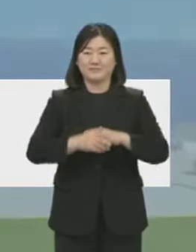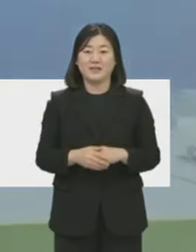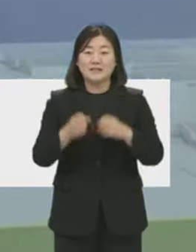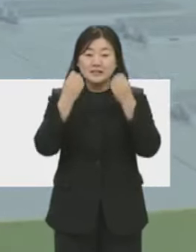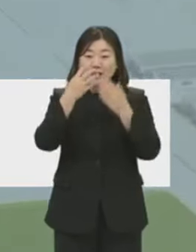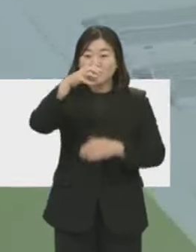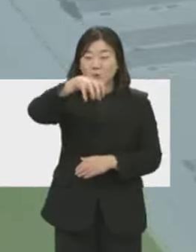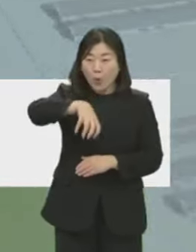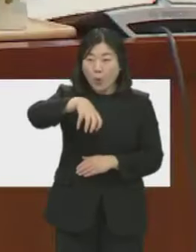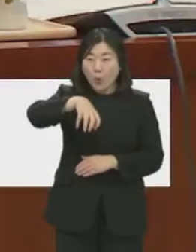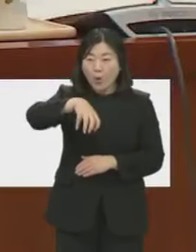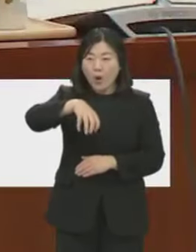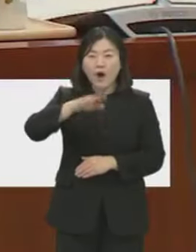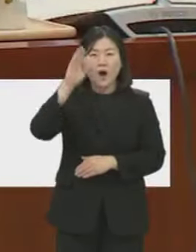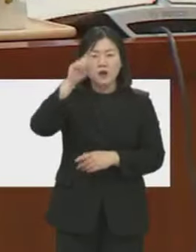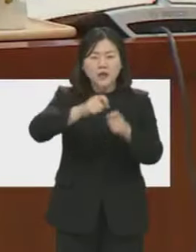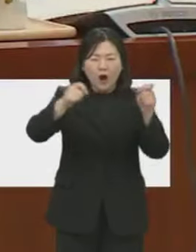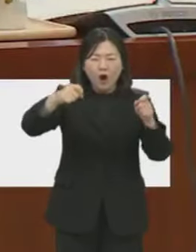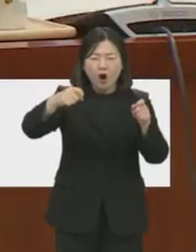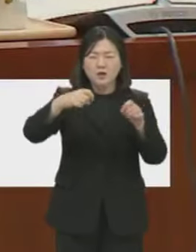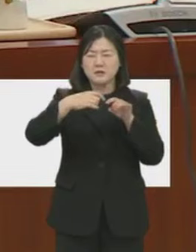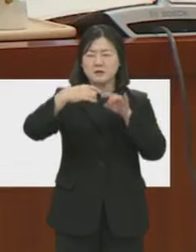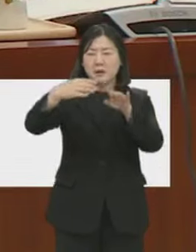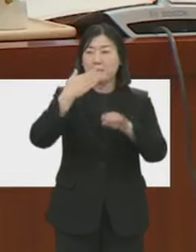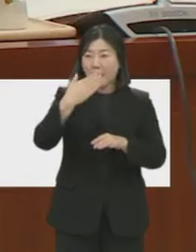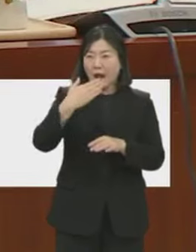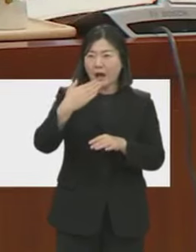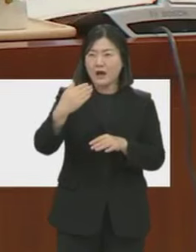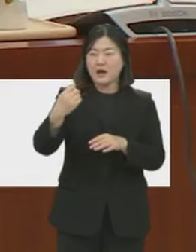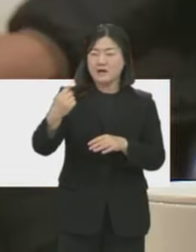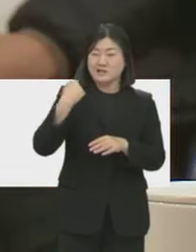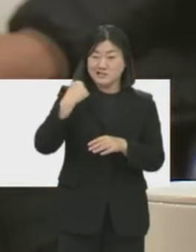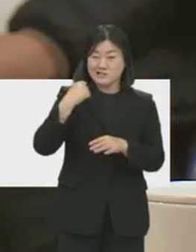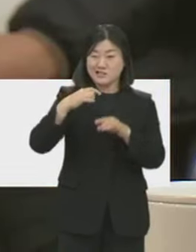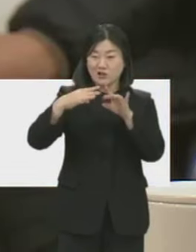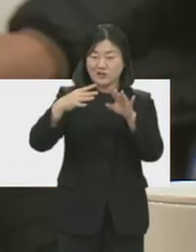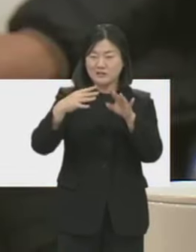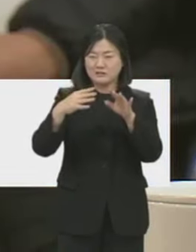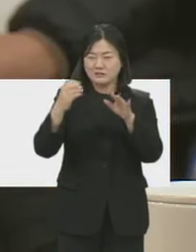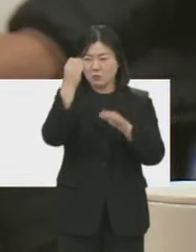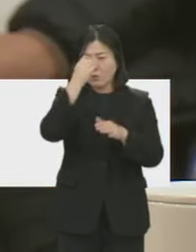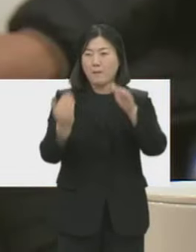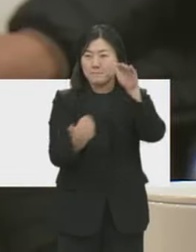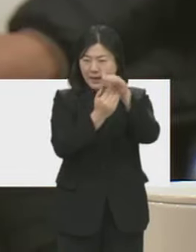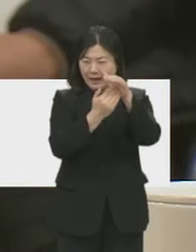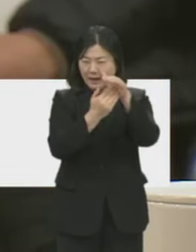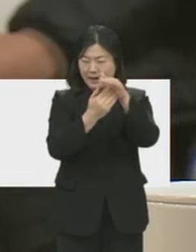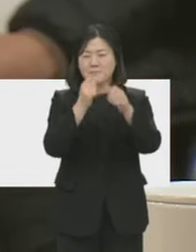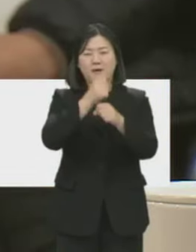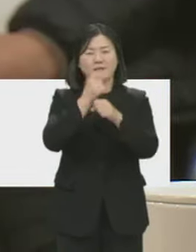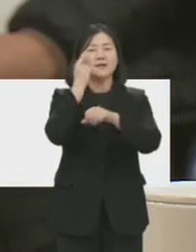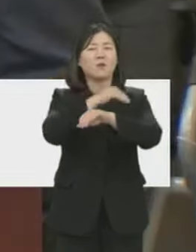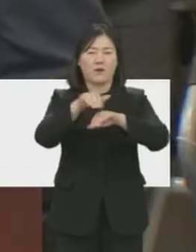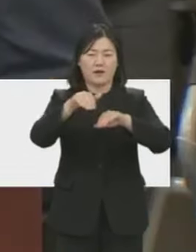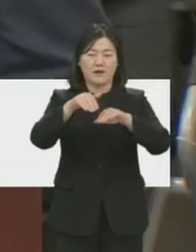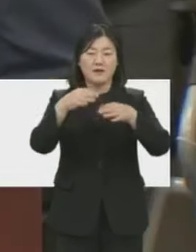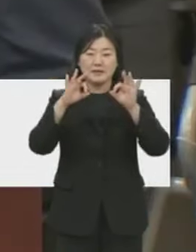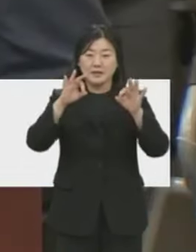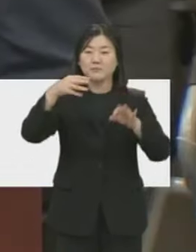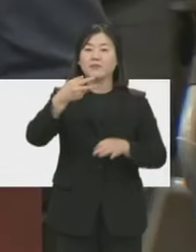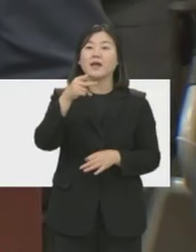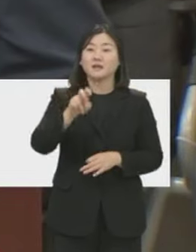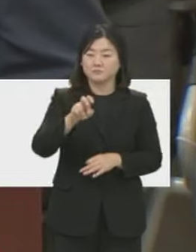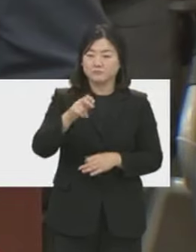새로짓는 공장에서는 장거리 송전이 가능한 초고압 직류송전 해저 케이블이 생산됩니다 태